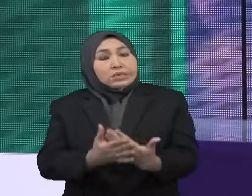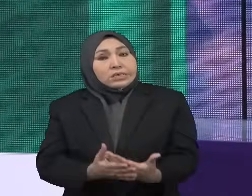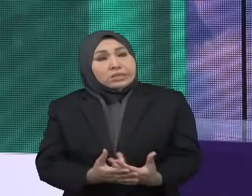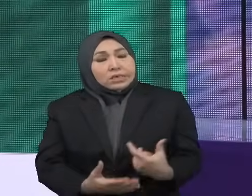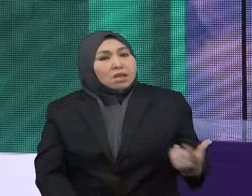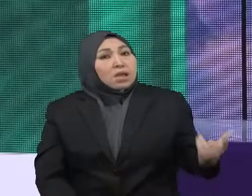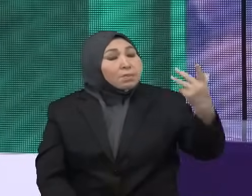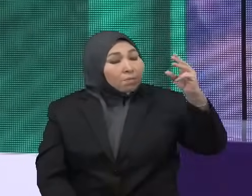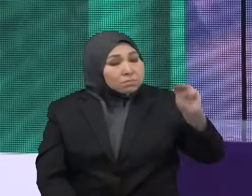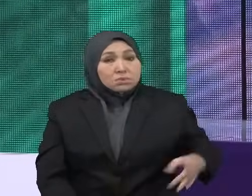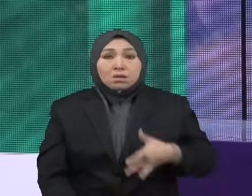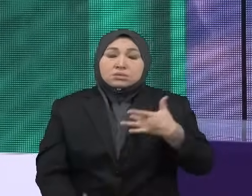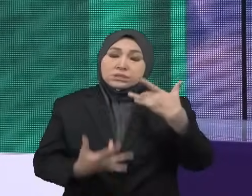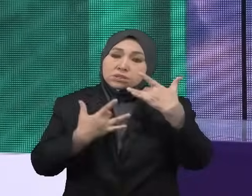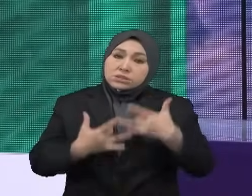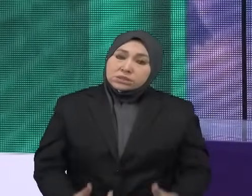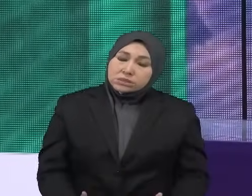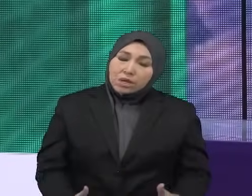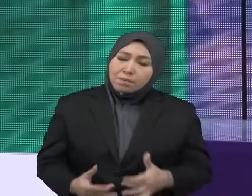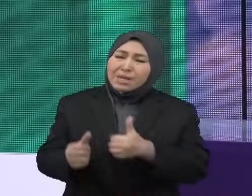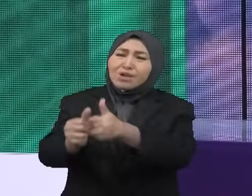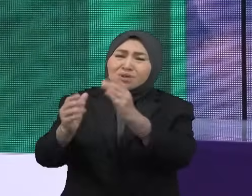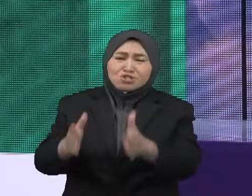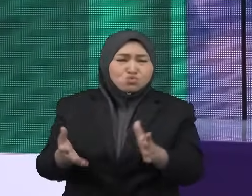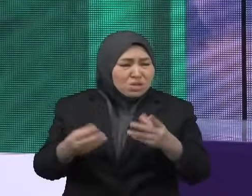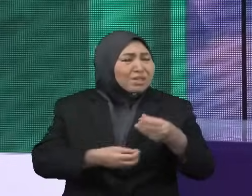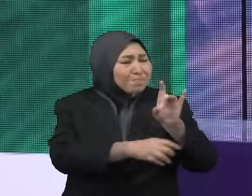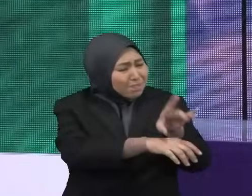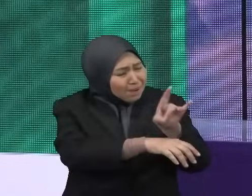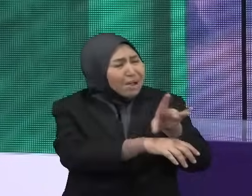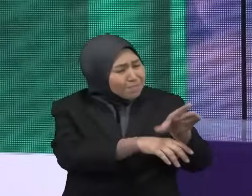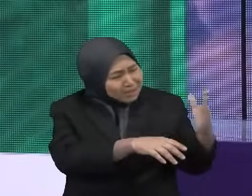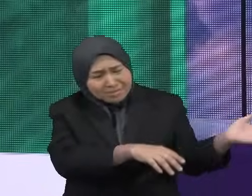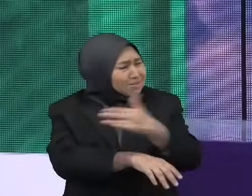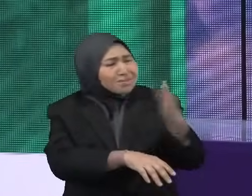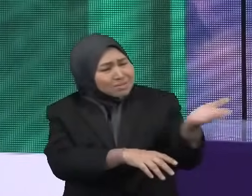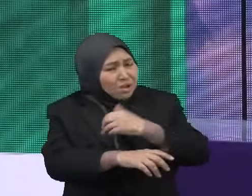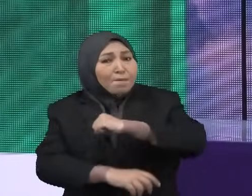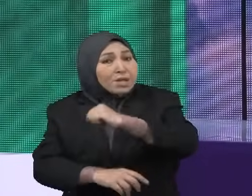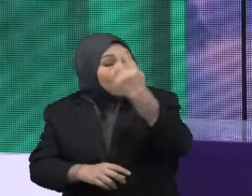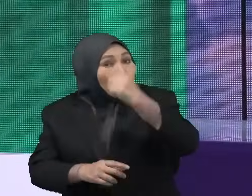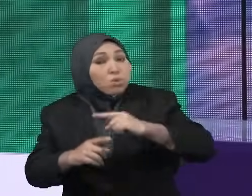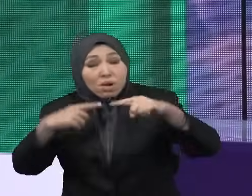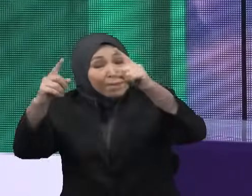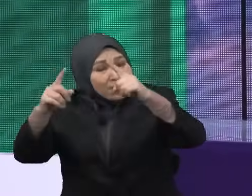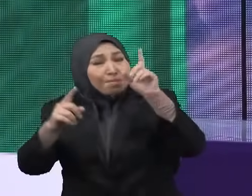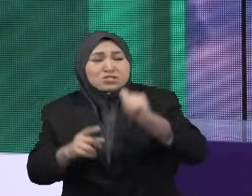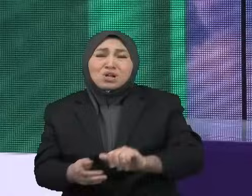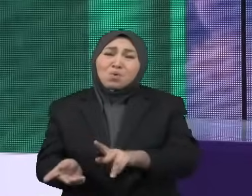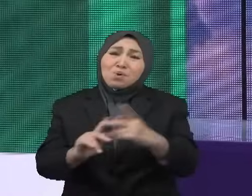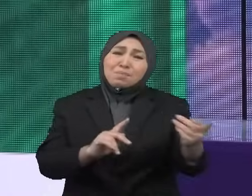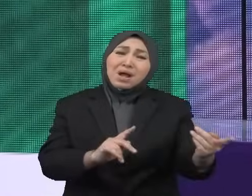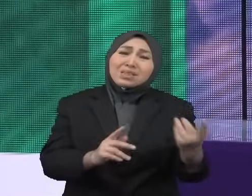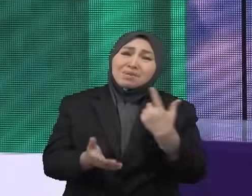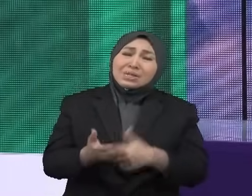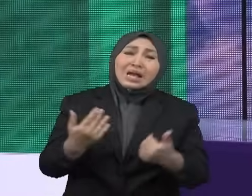kecewa dengan pengikutnya yang sudah pun diberi nasihat untuk terus berjuang untuk kemenangan, kenalah korban nikmat yang